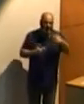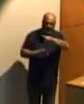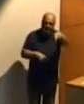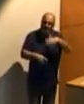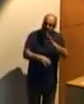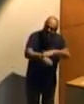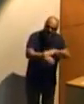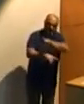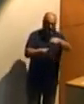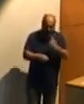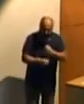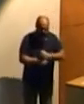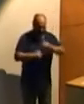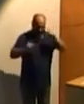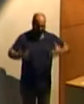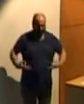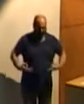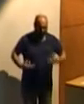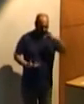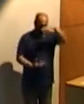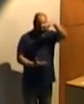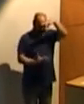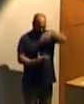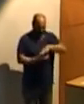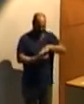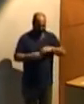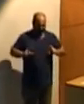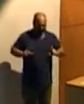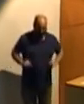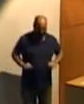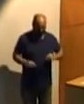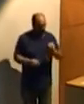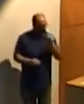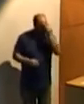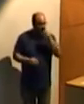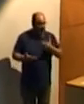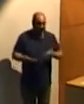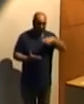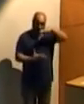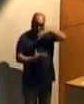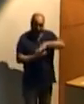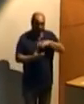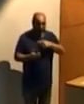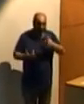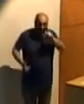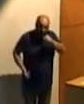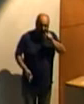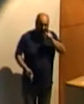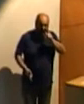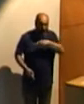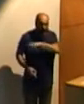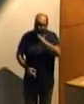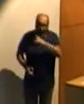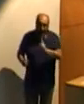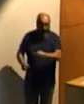pleine conscience pour retrouver par ce n'est pas évident retrouvez le présent c'est un c'est un effort supplémentaire donc tout